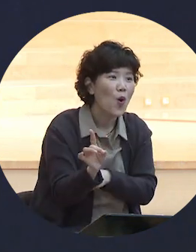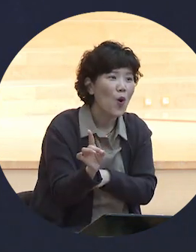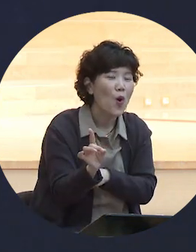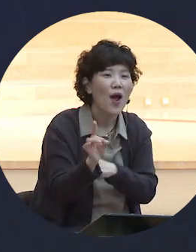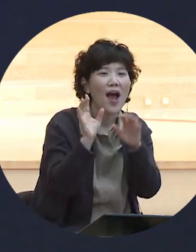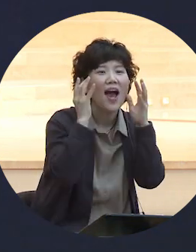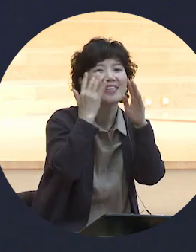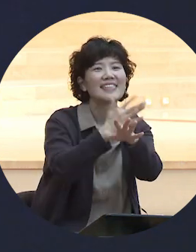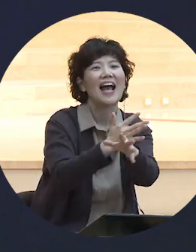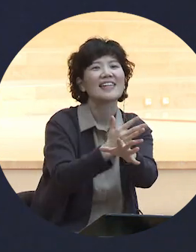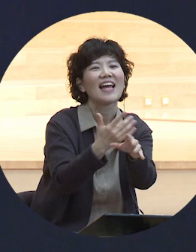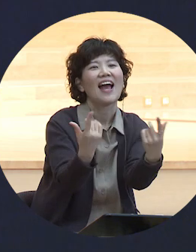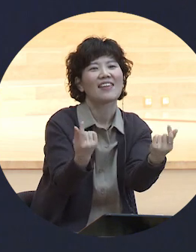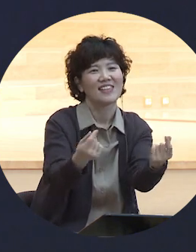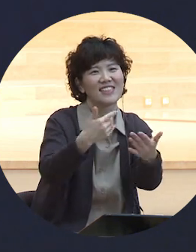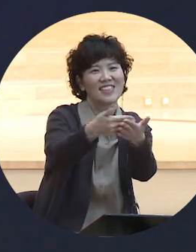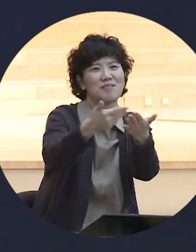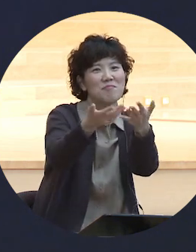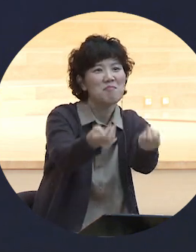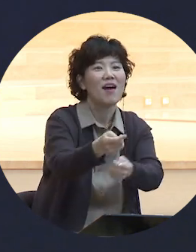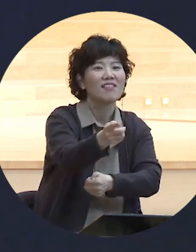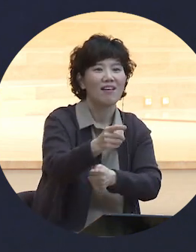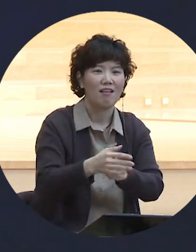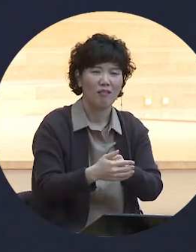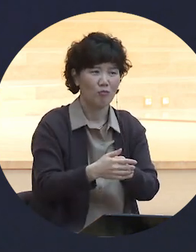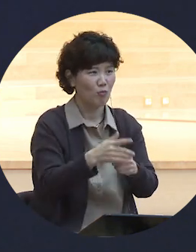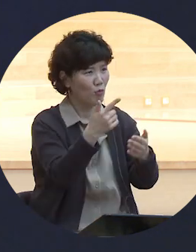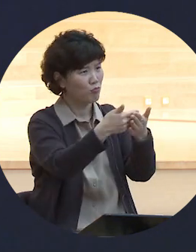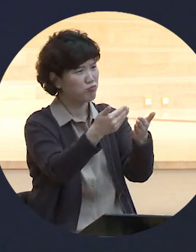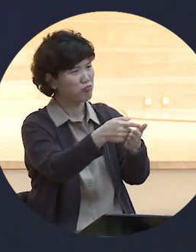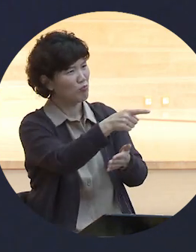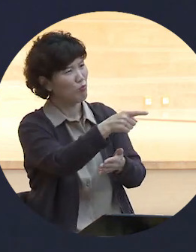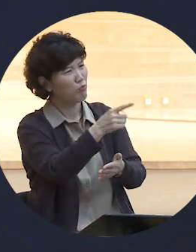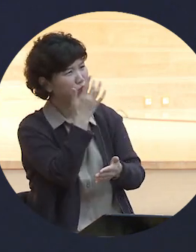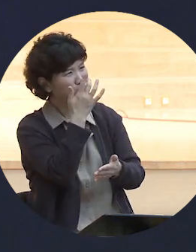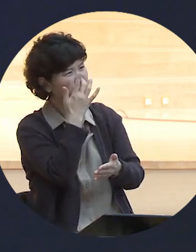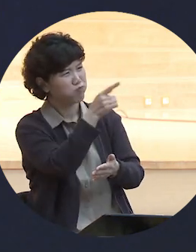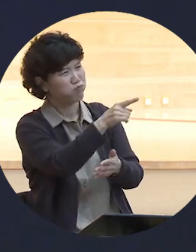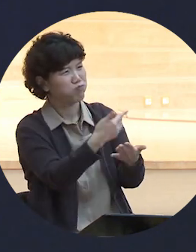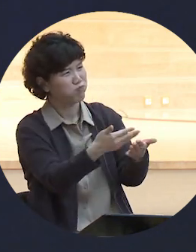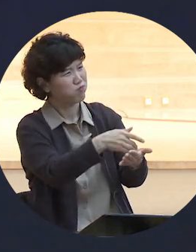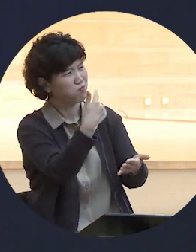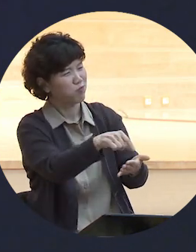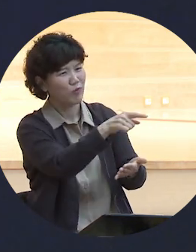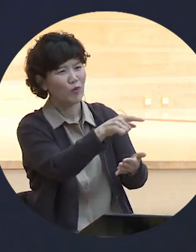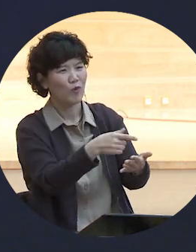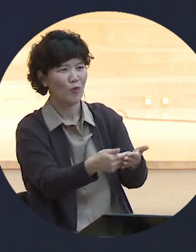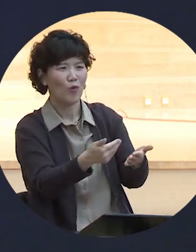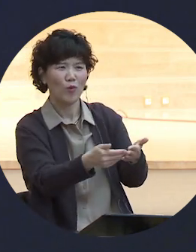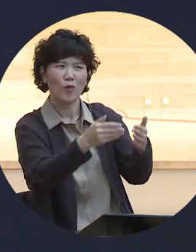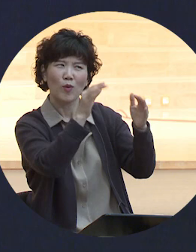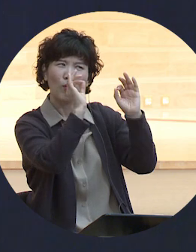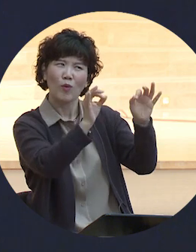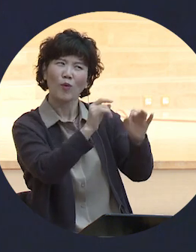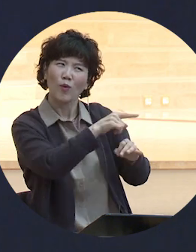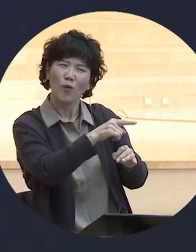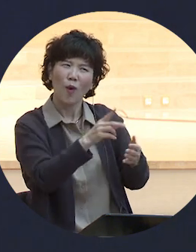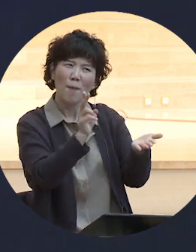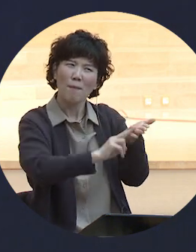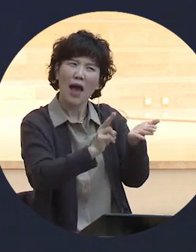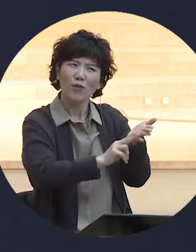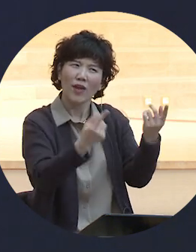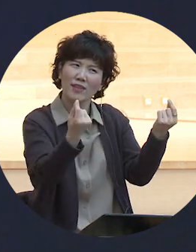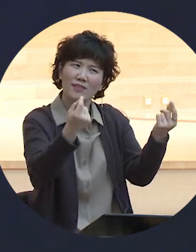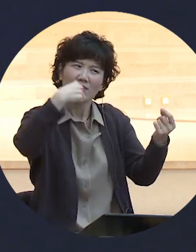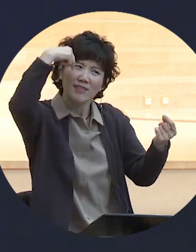애들 장난 같아. 뭐 그림 뭐 이러냐 싶은 게, 어디 뭐 어떻게 보면 이게 만화 같기도 하고